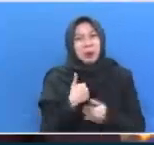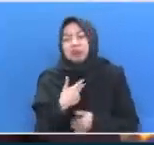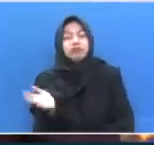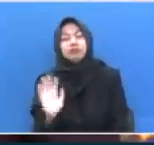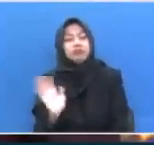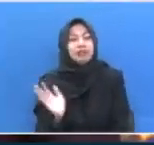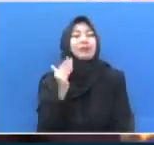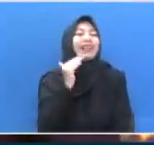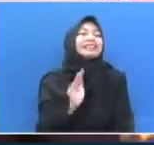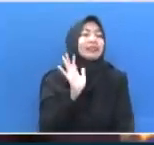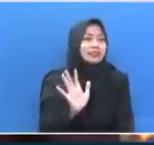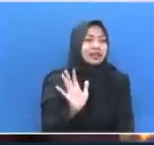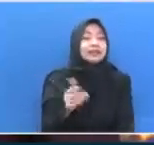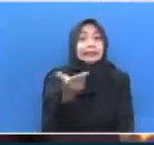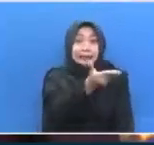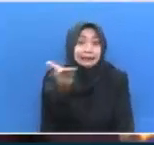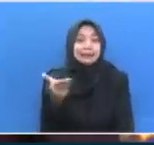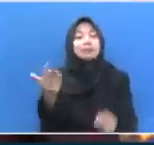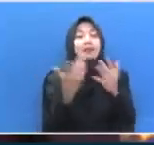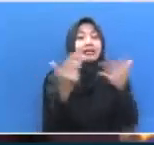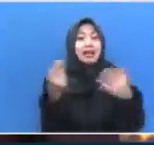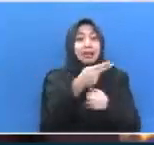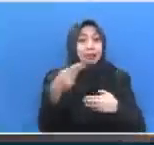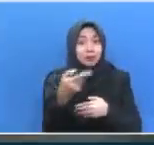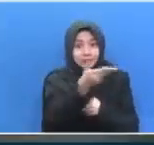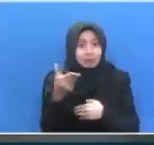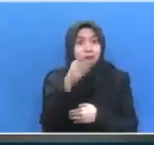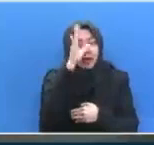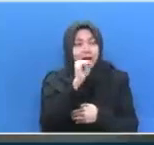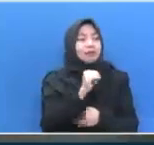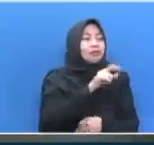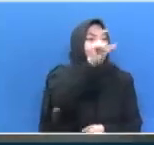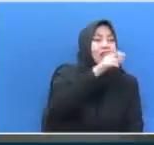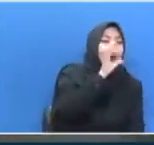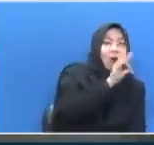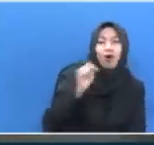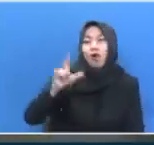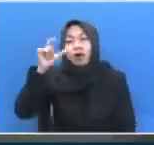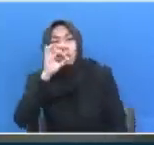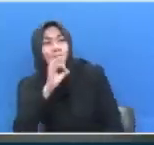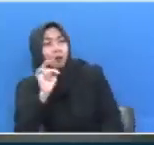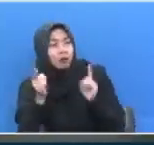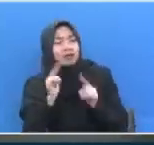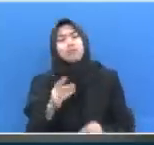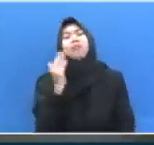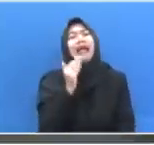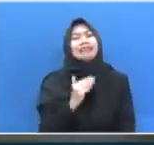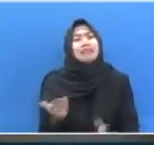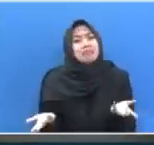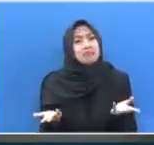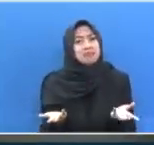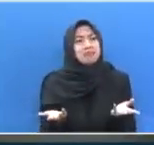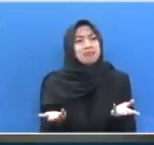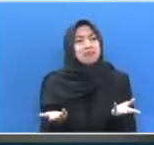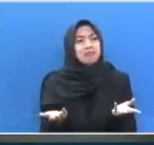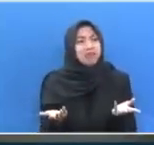di Indonesia para publik ini kan sudah paham betul Mas Bohong membohong politik ini perkara biasa kok bahkan banyak